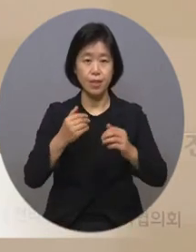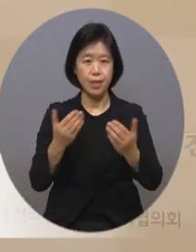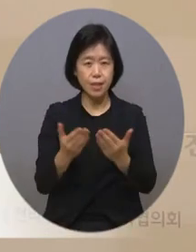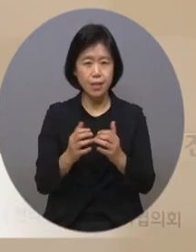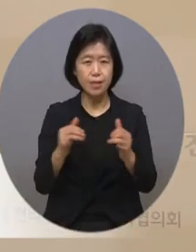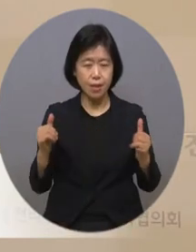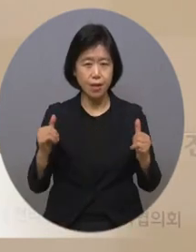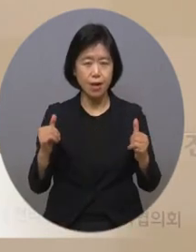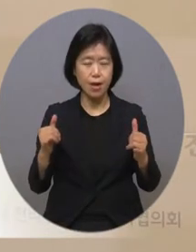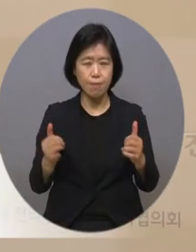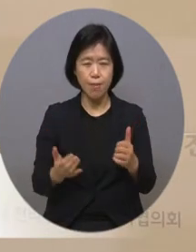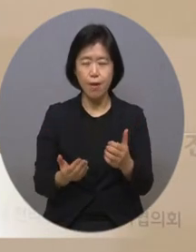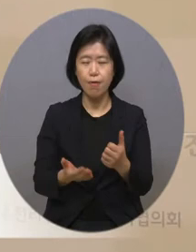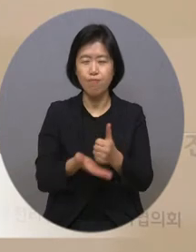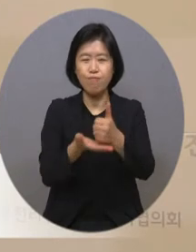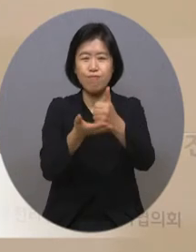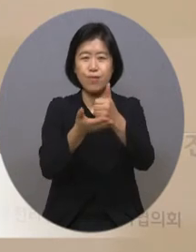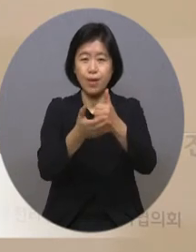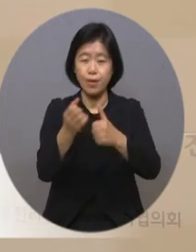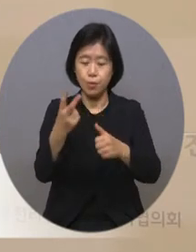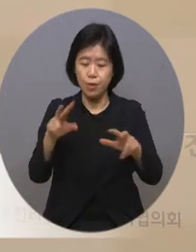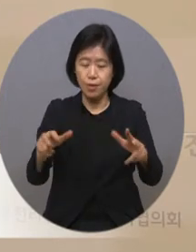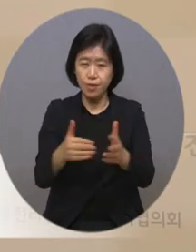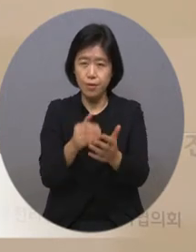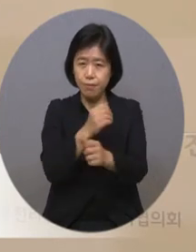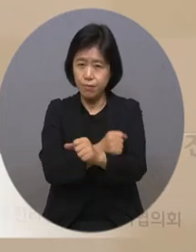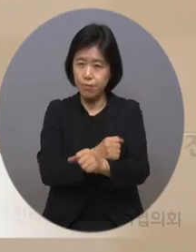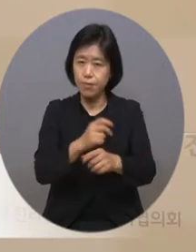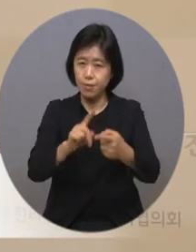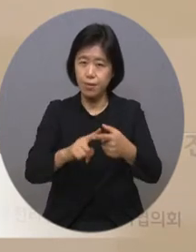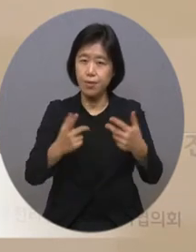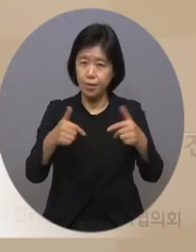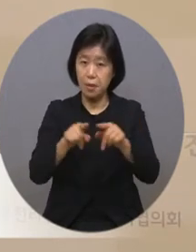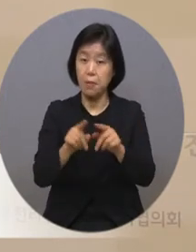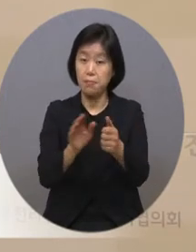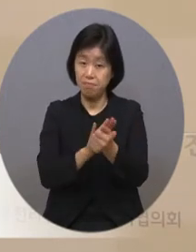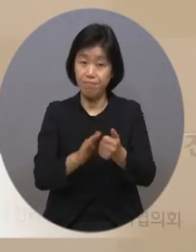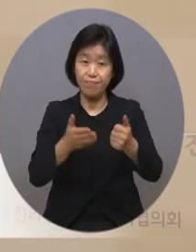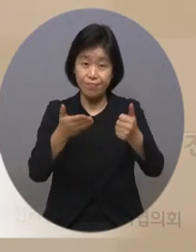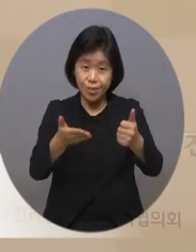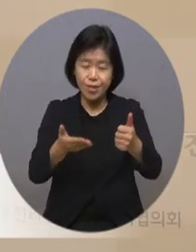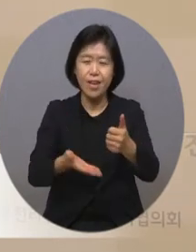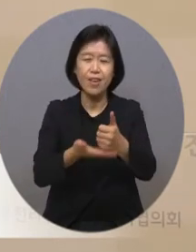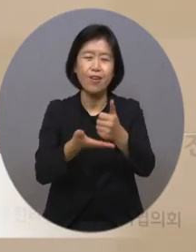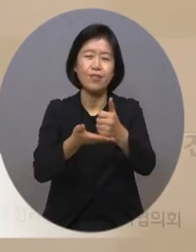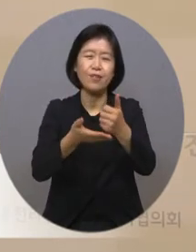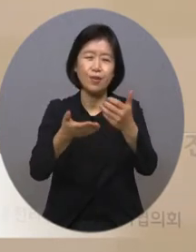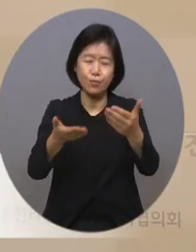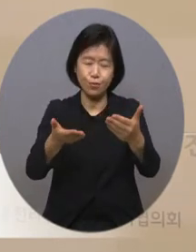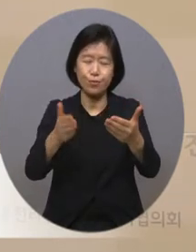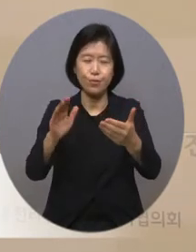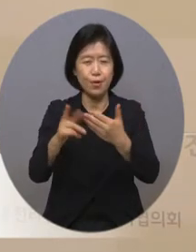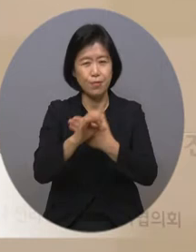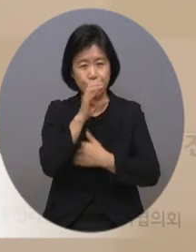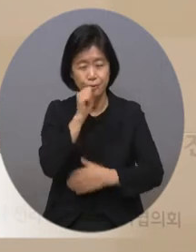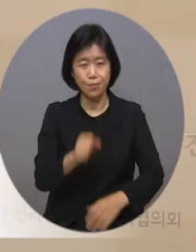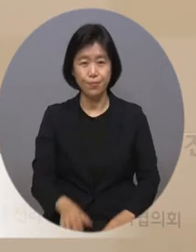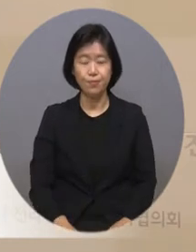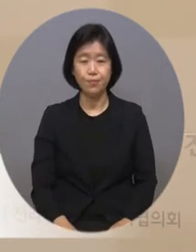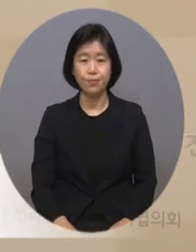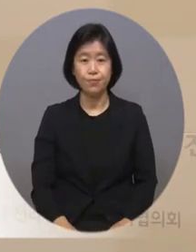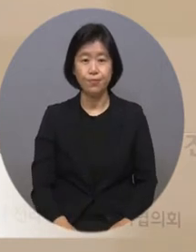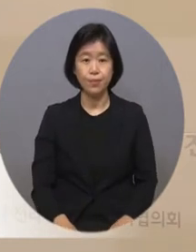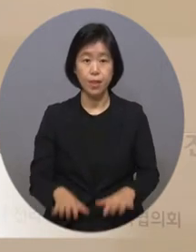진작과 그간의 노고에 대해서 함께 위로하고 격려하는 시간이 됐으면 좋겠습니다. 예,